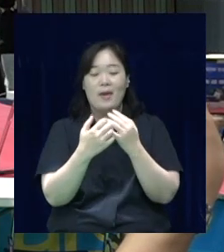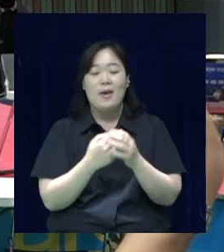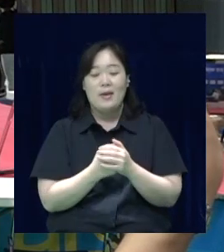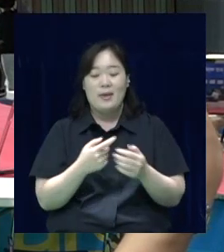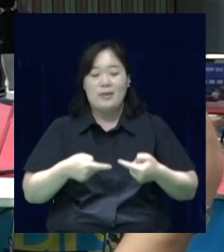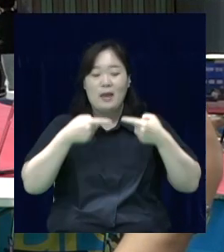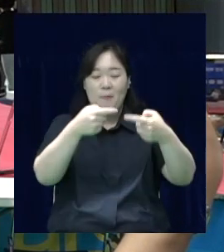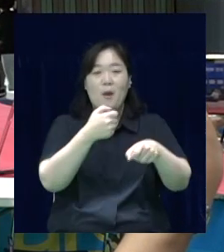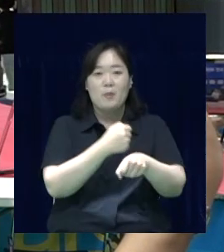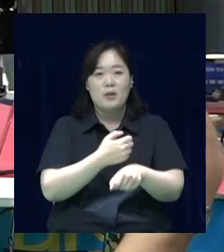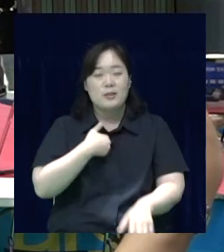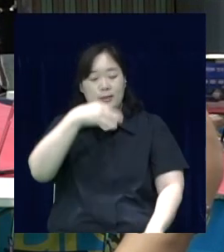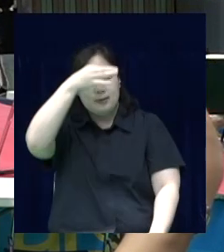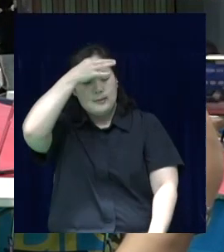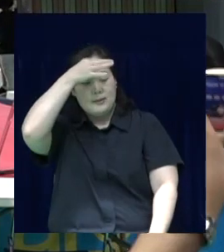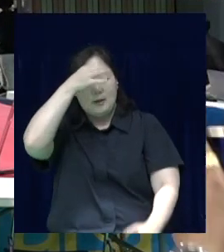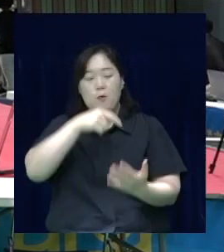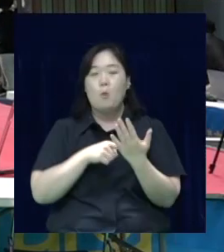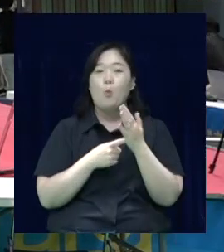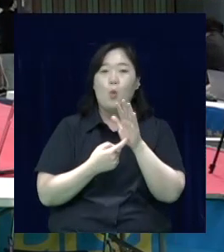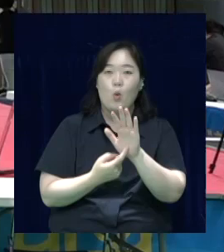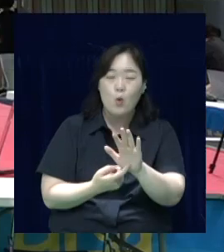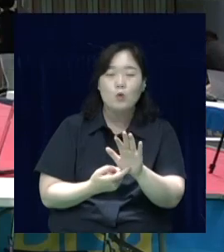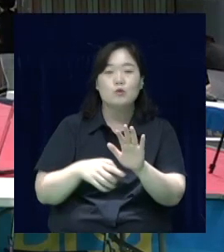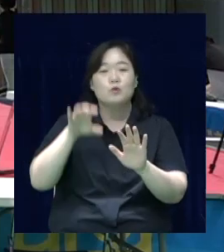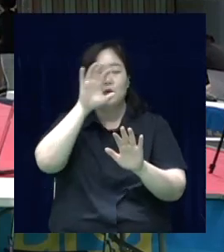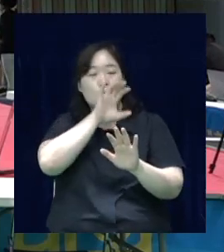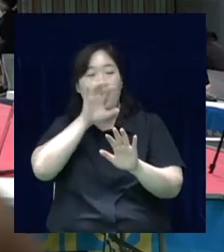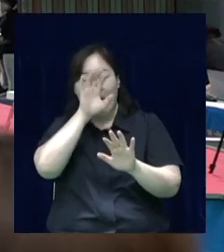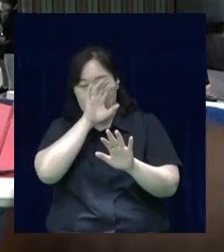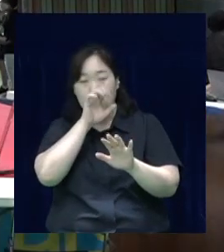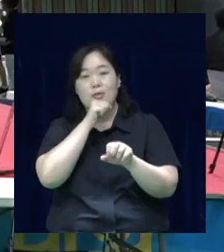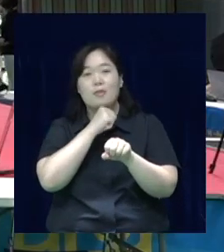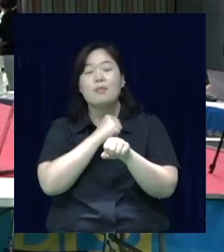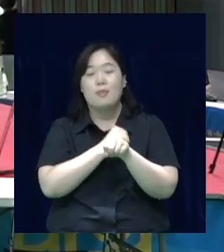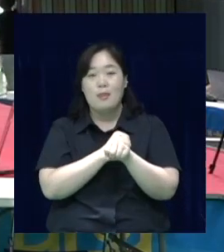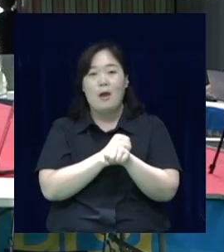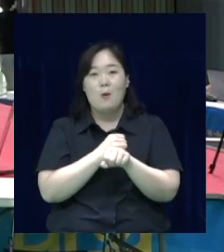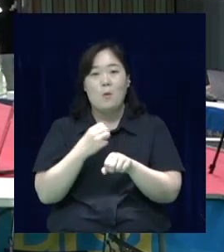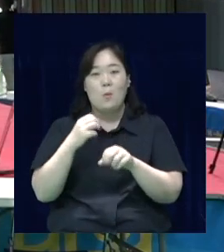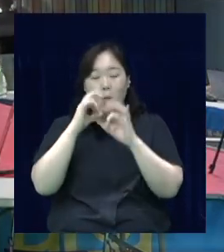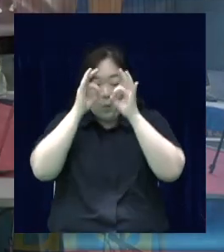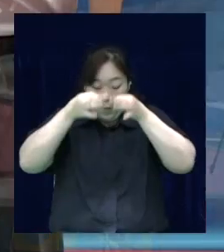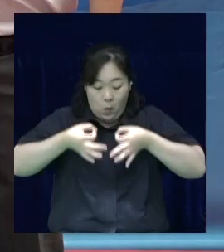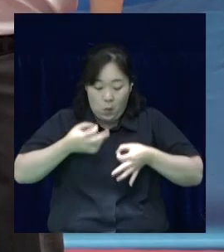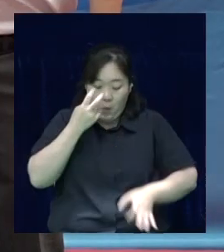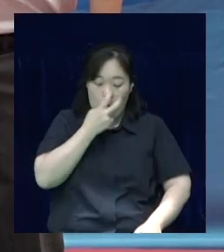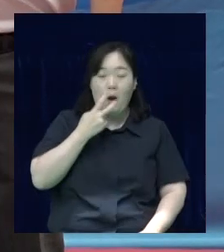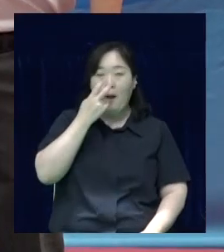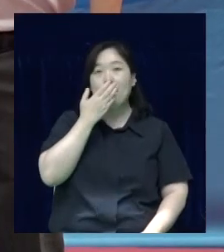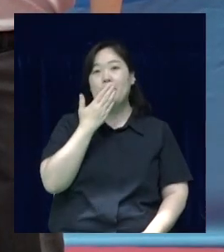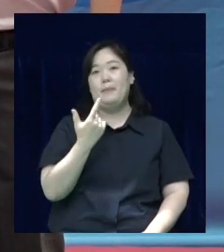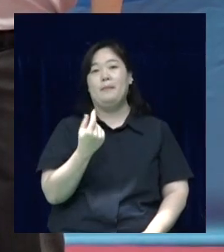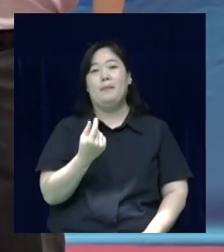유지시키고 자신의 기량을 또 보여줄 수 있는 계기가 아닐까 싶기도 하고 사실 또 중요한